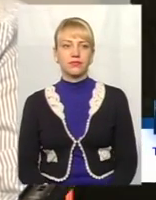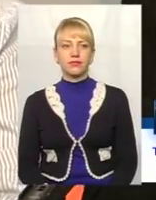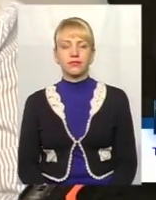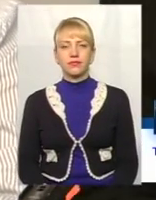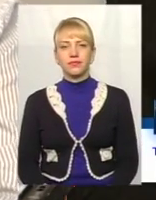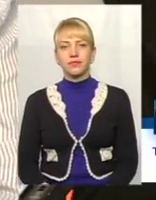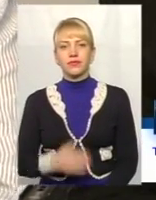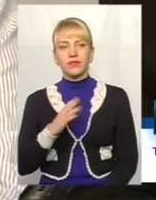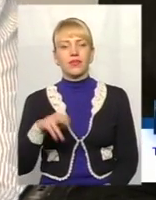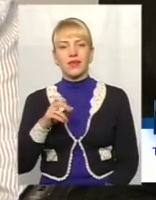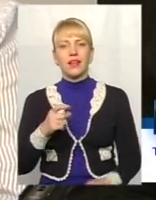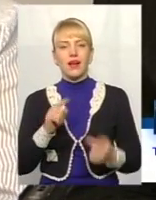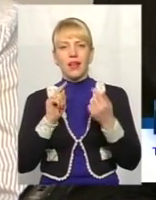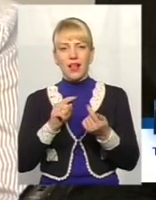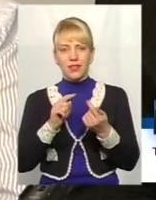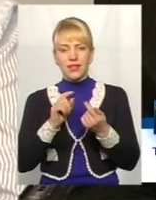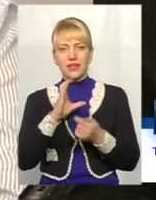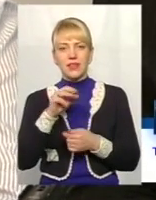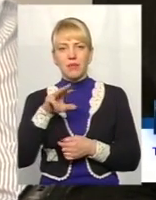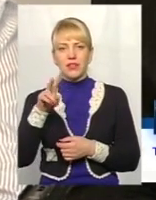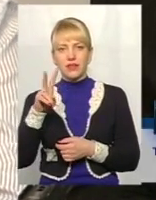Денисович, антисемітська політика